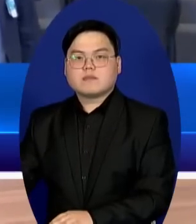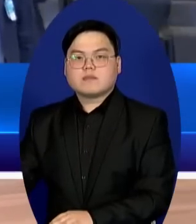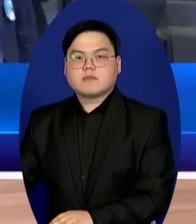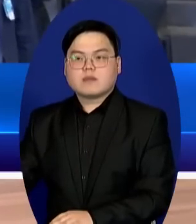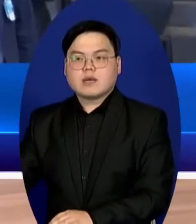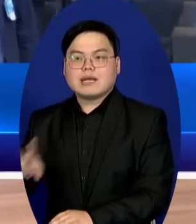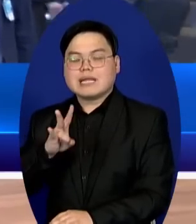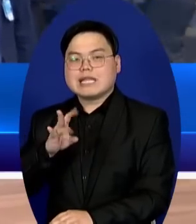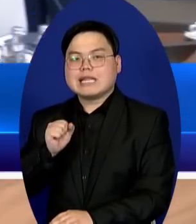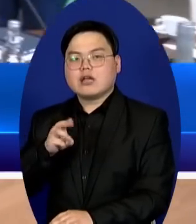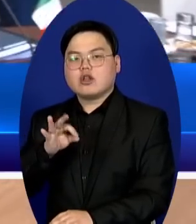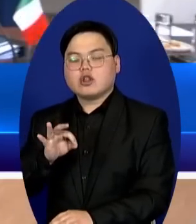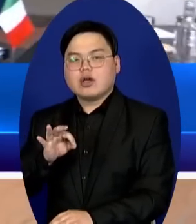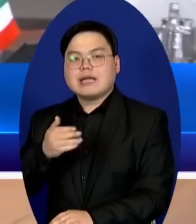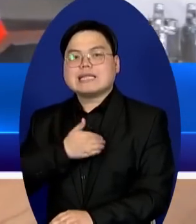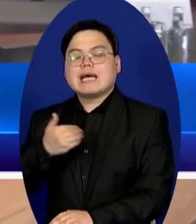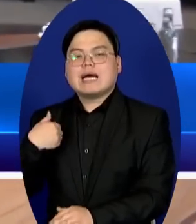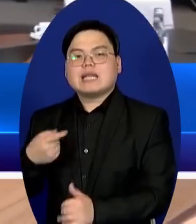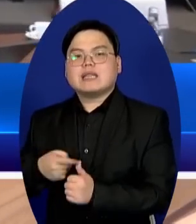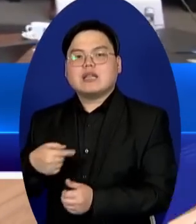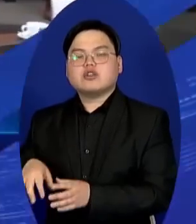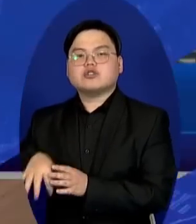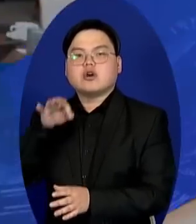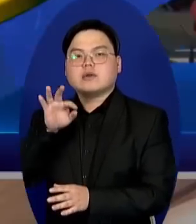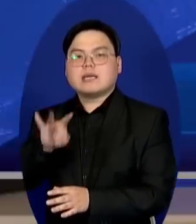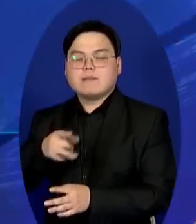НАТО-гийн тэргуунд нэр дэвших магадлалтай хүмүүсийг хэлцэж эхэлжээ.